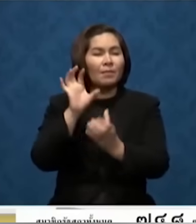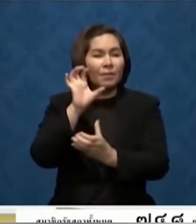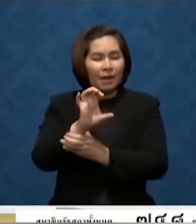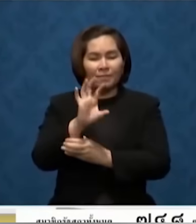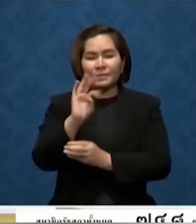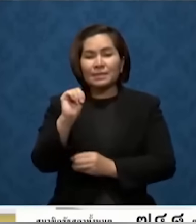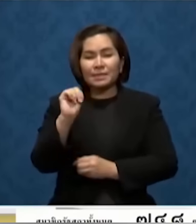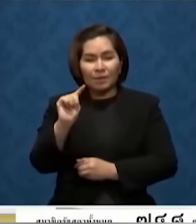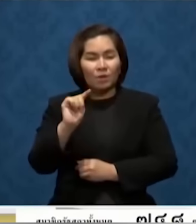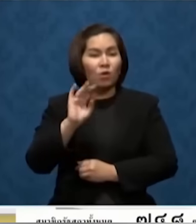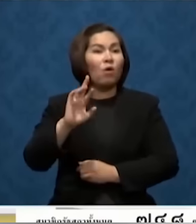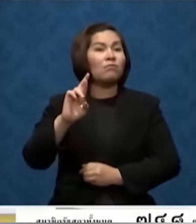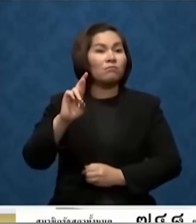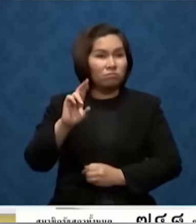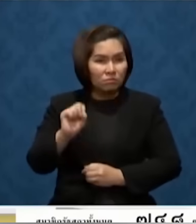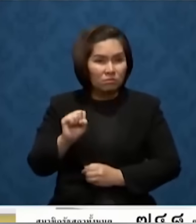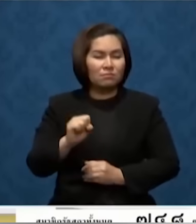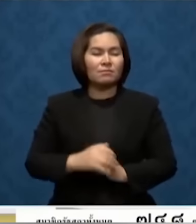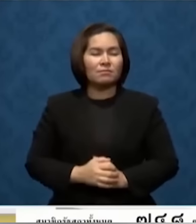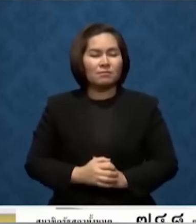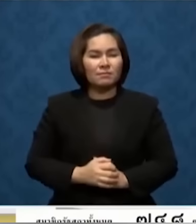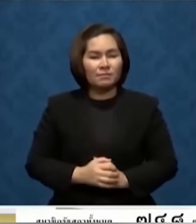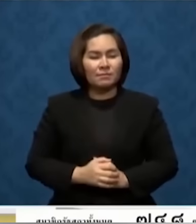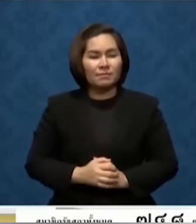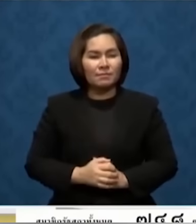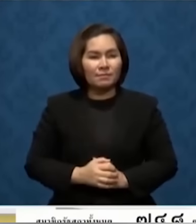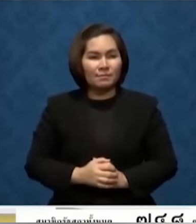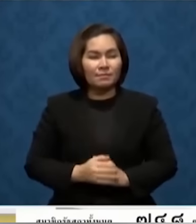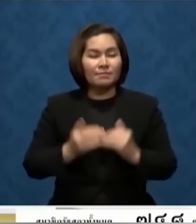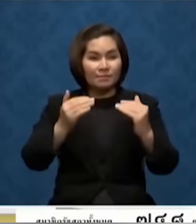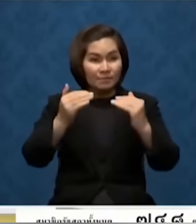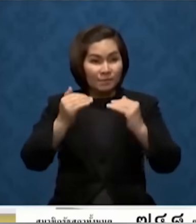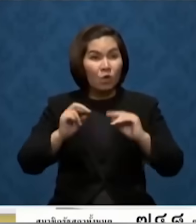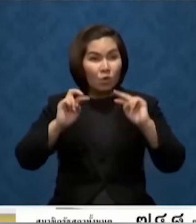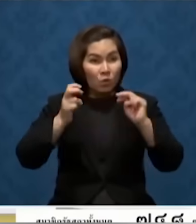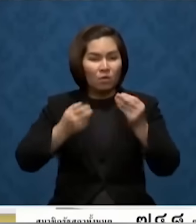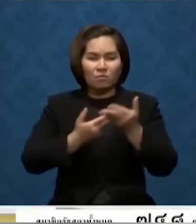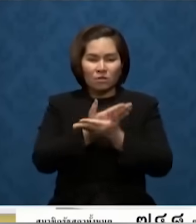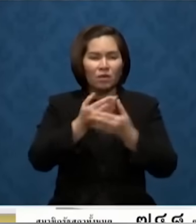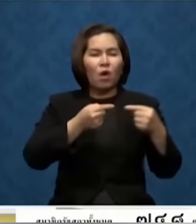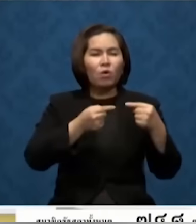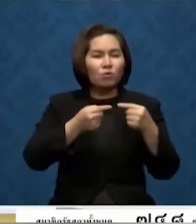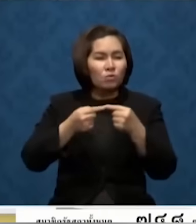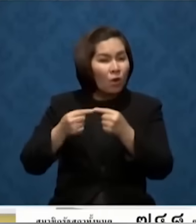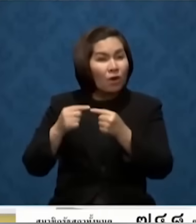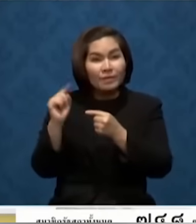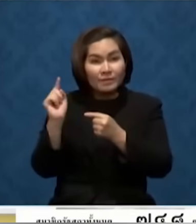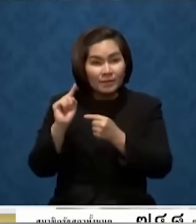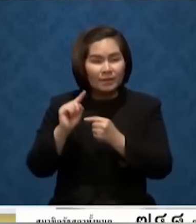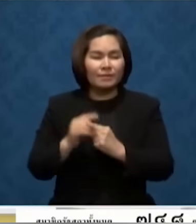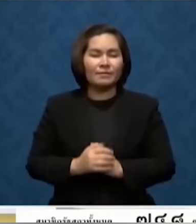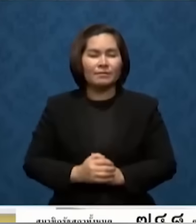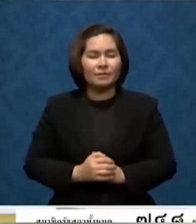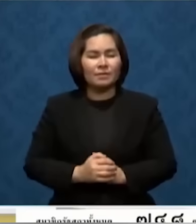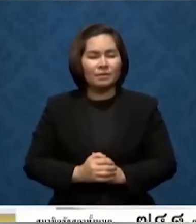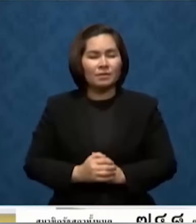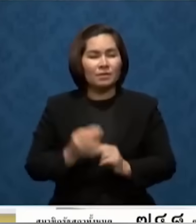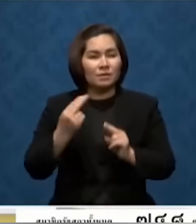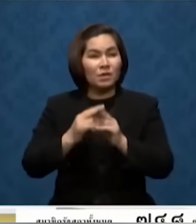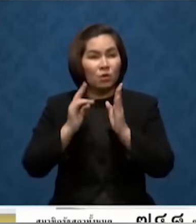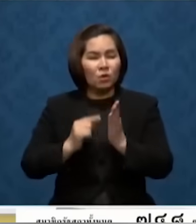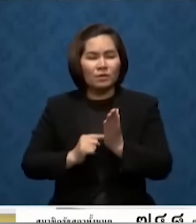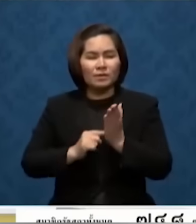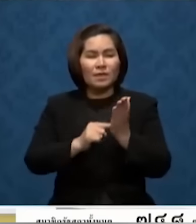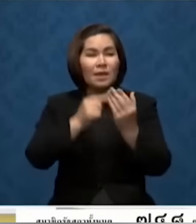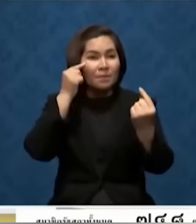ท่านประธานที่เคารพครับประเด็นต่อมาที่เราต้องพิจารณาว่าการที่เสนอบุคคลเข้ามาดำรงต